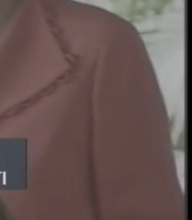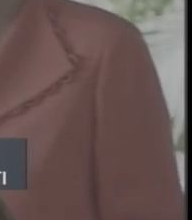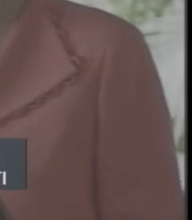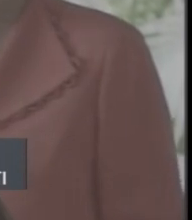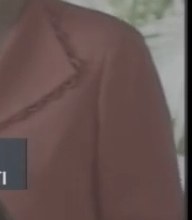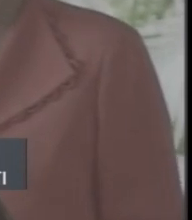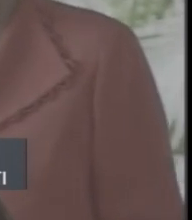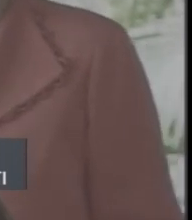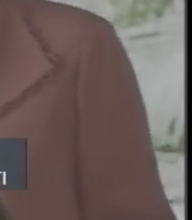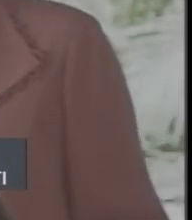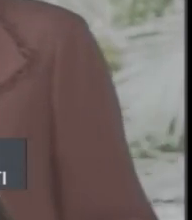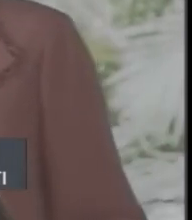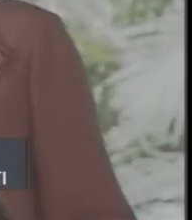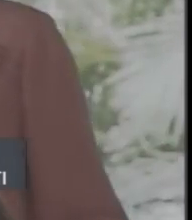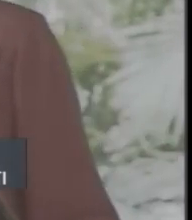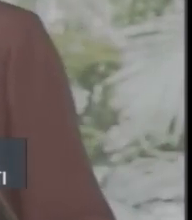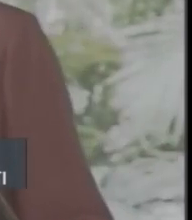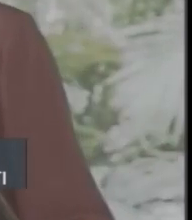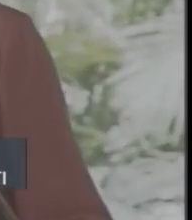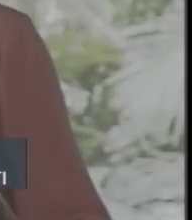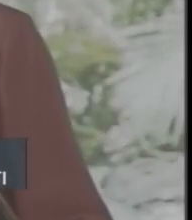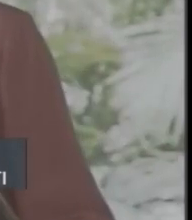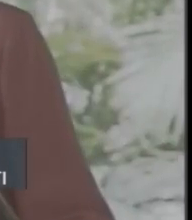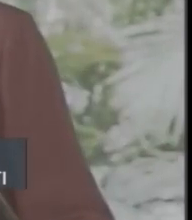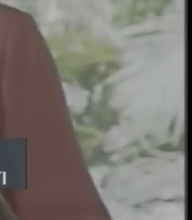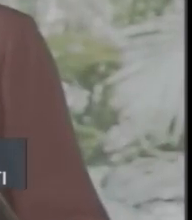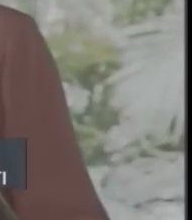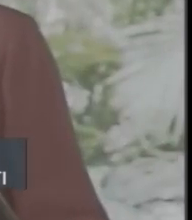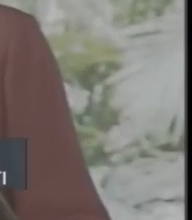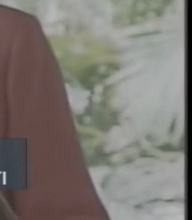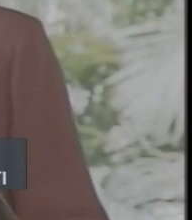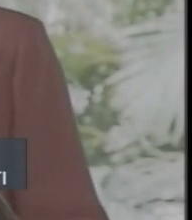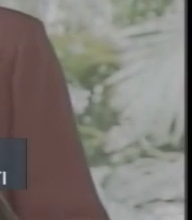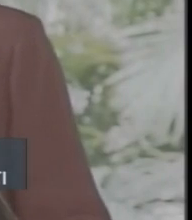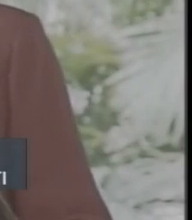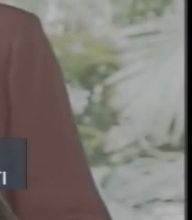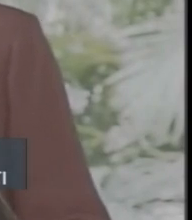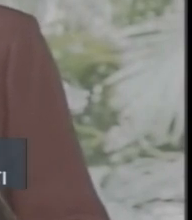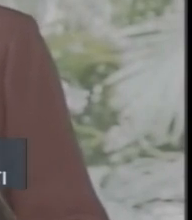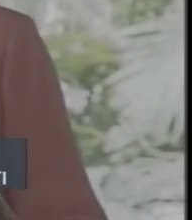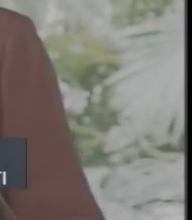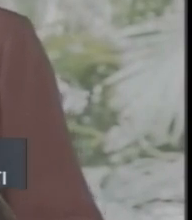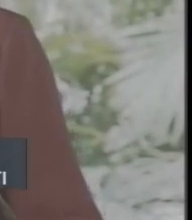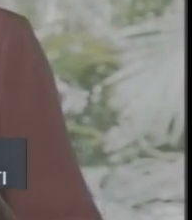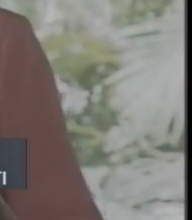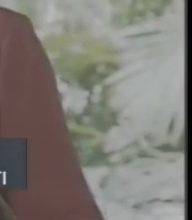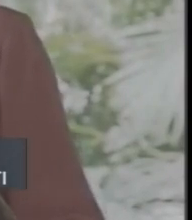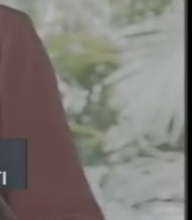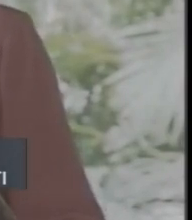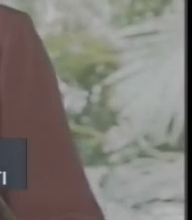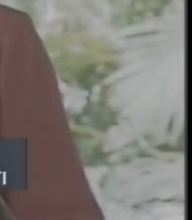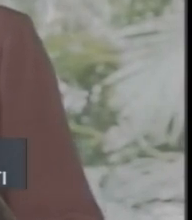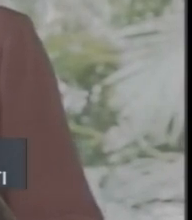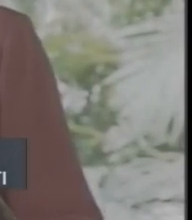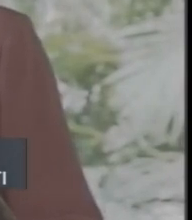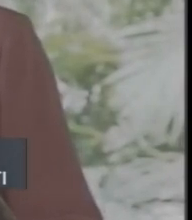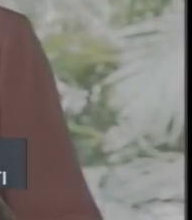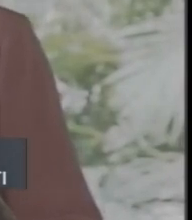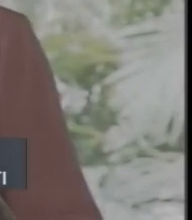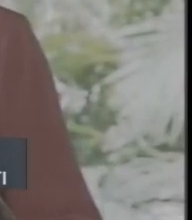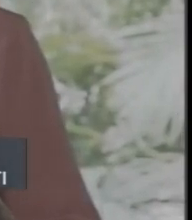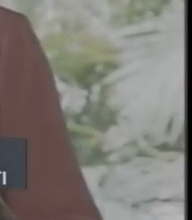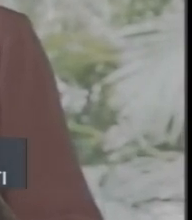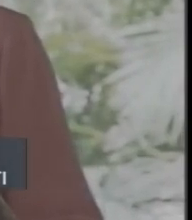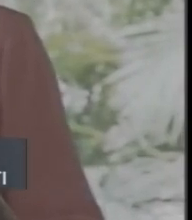a été obtenue en partie grâce aux durs efforts de reconstruction qui lui ont permis d'atteindre